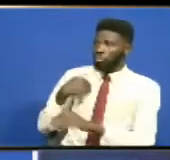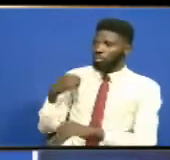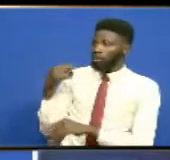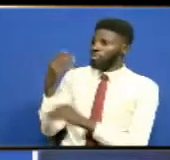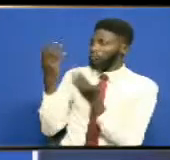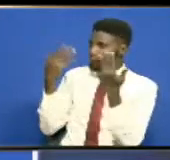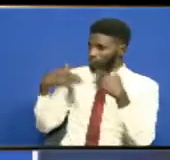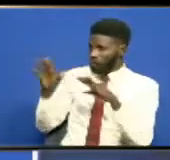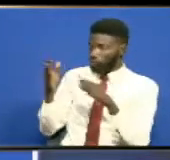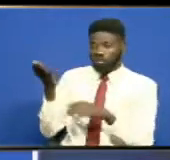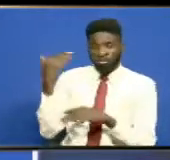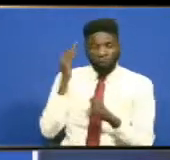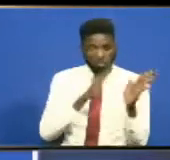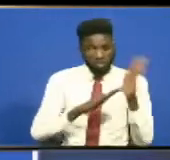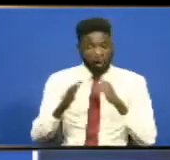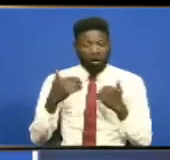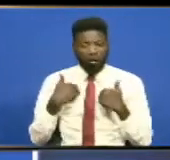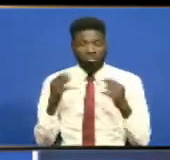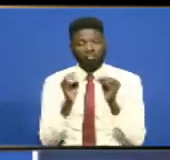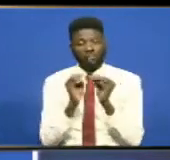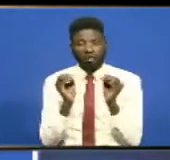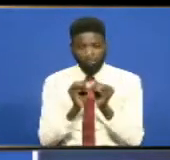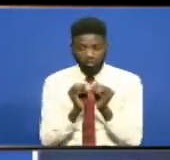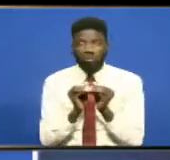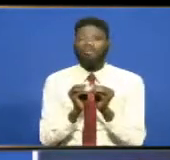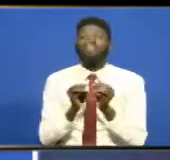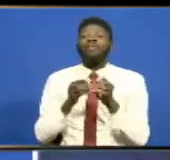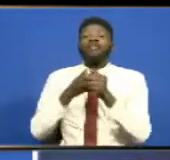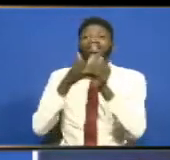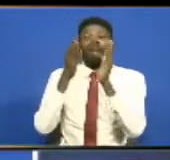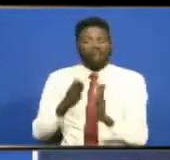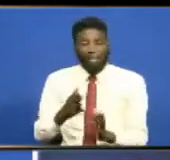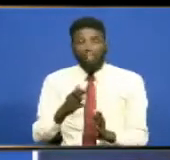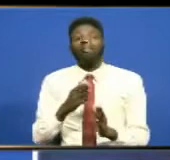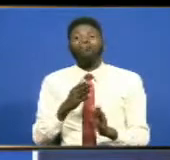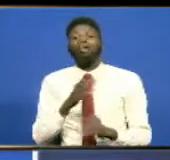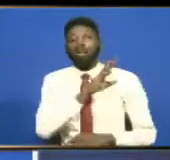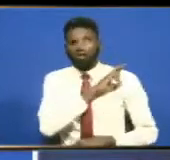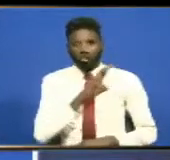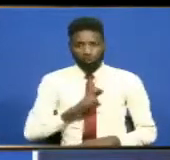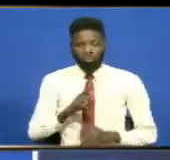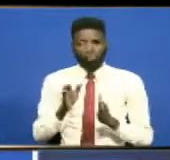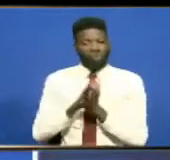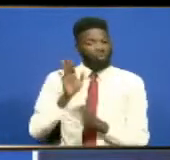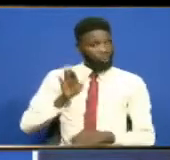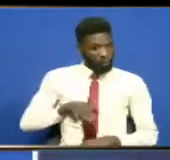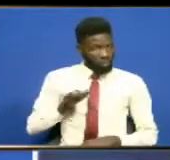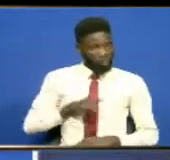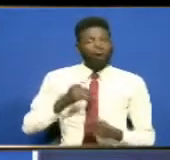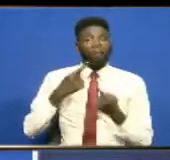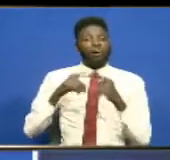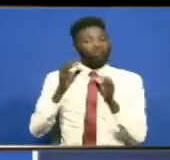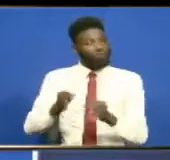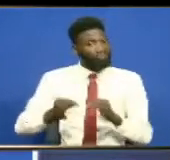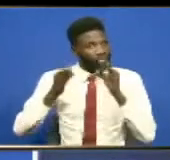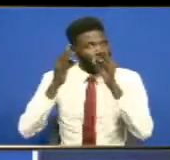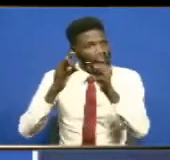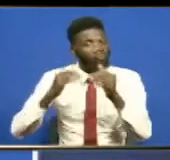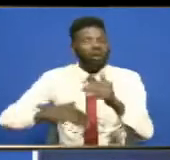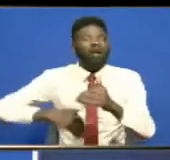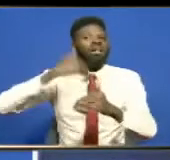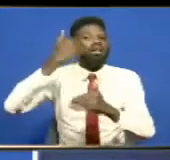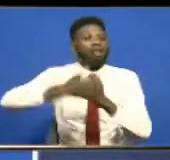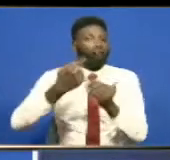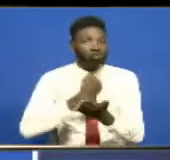baina ya viongozi wa kidini pamoja na kina mama na mkutano huo umeratibiwa kufanyika wiki ijayo na hapo